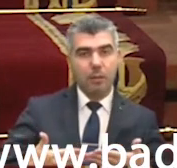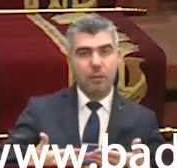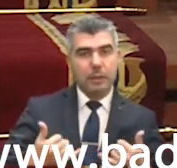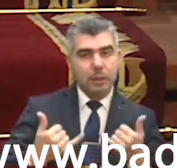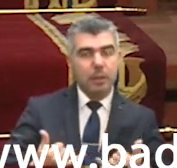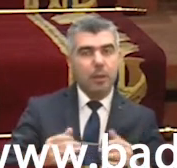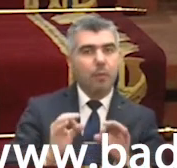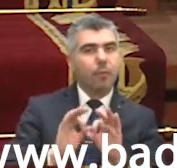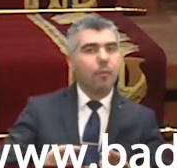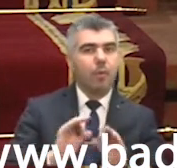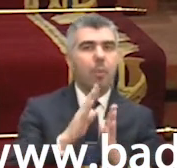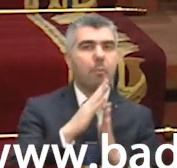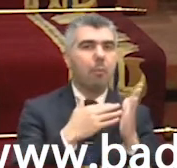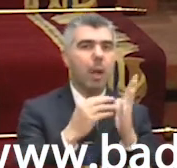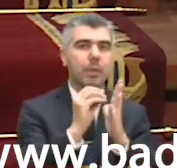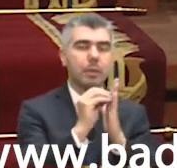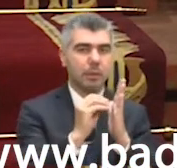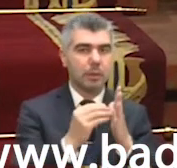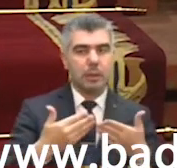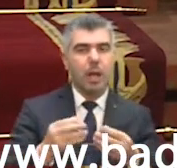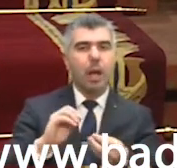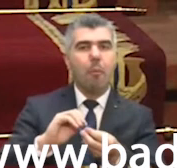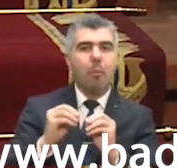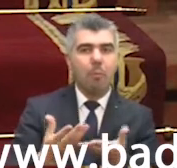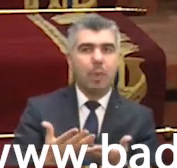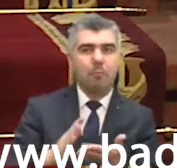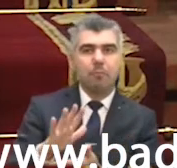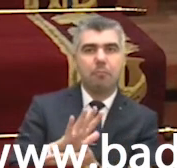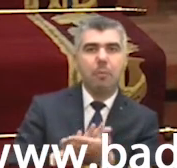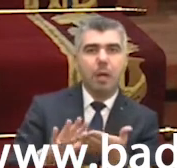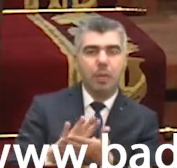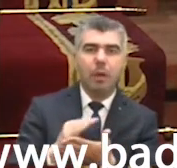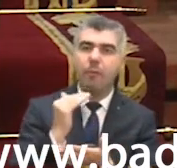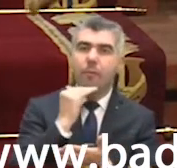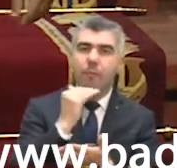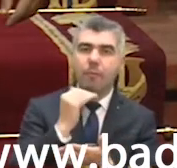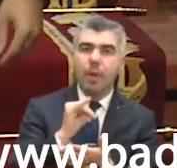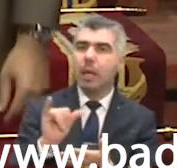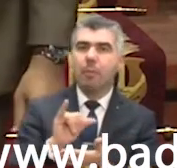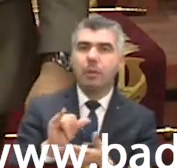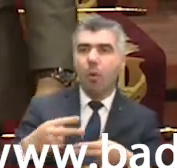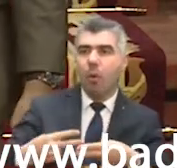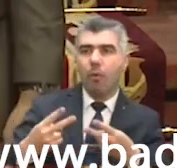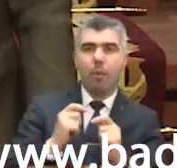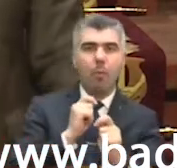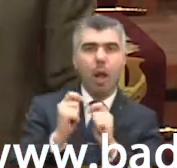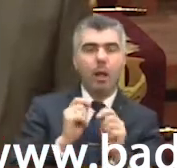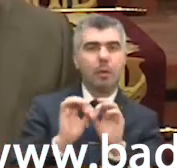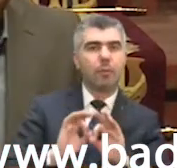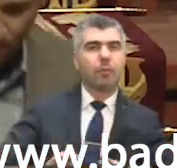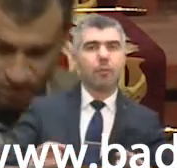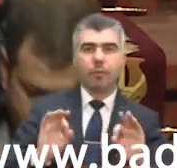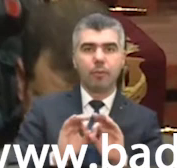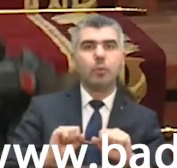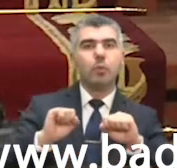ما تبرمجتش. هذه المشاكل اللي كيكون عندهم واحد الطابع عام ومستعجل، إمتى بغينا نطرحوهم؟ دابا ها هو مقبول